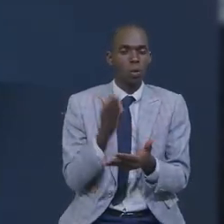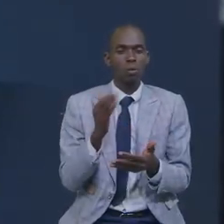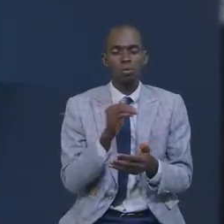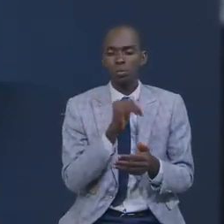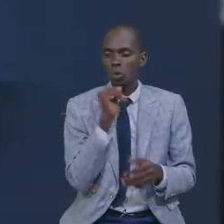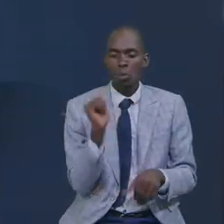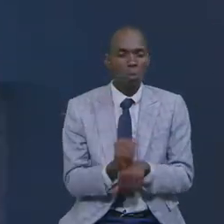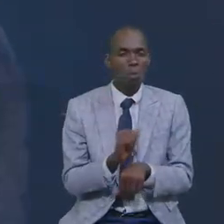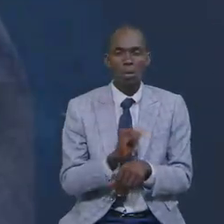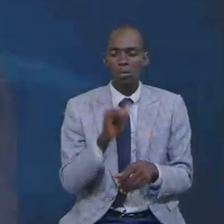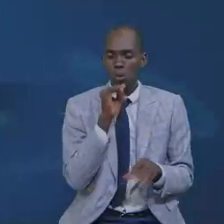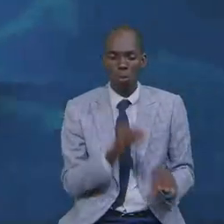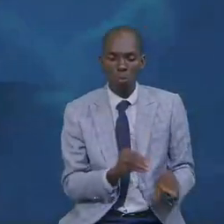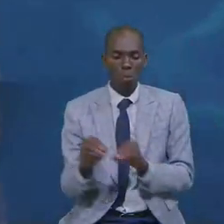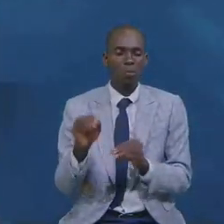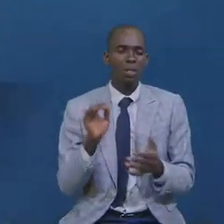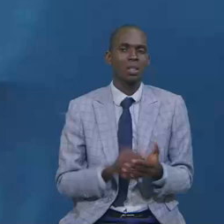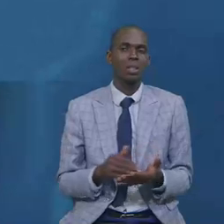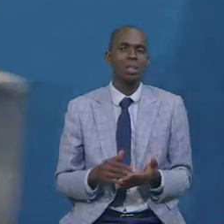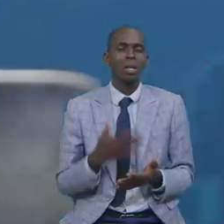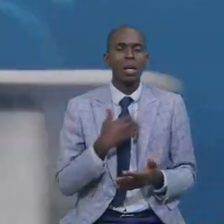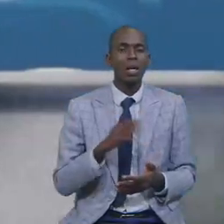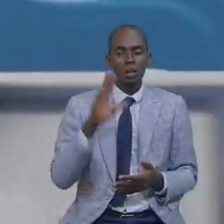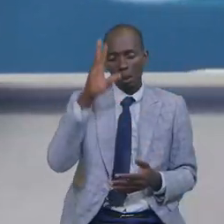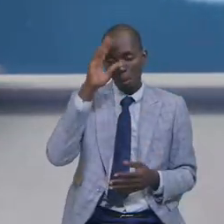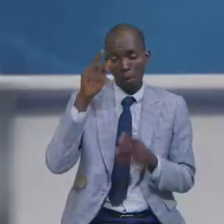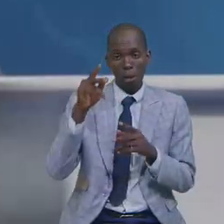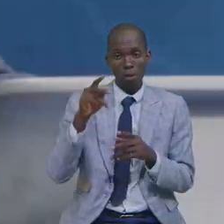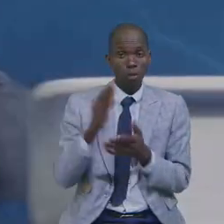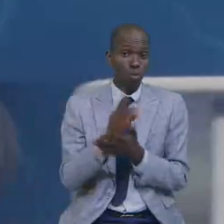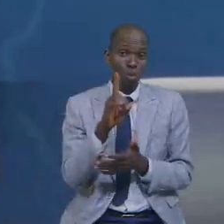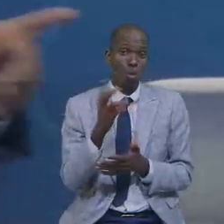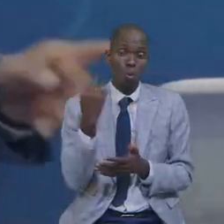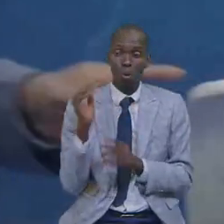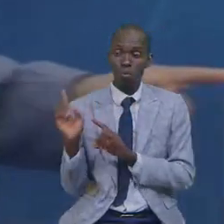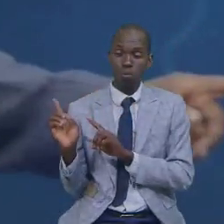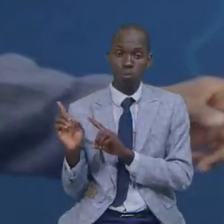plus bougez pas du tout un voisin venait